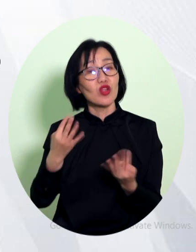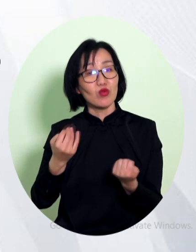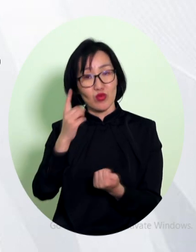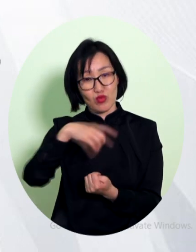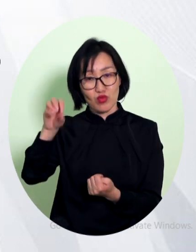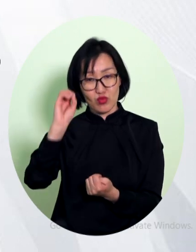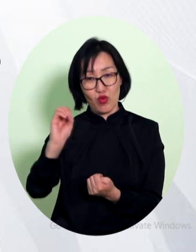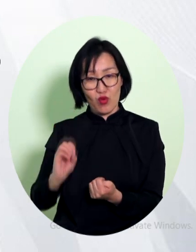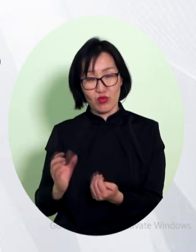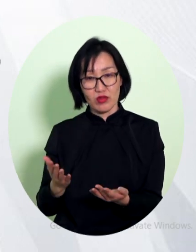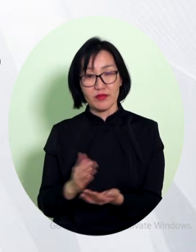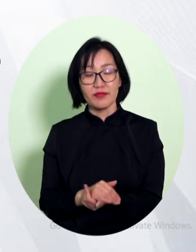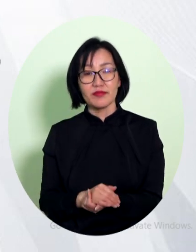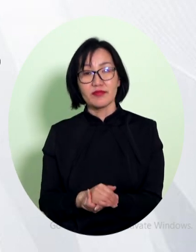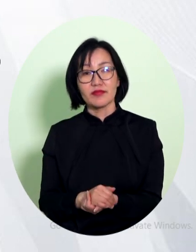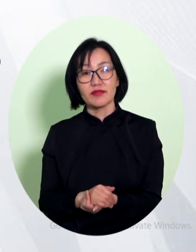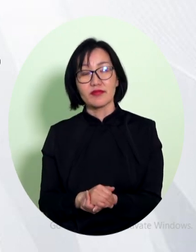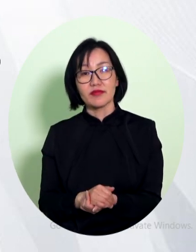байна.